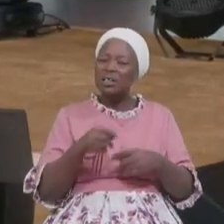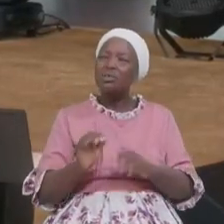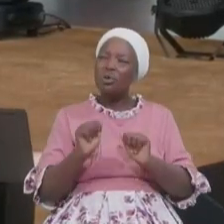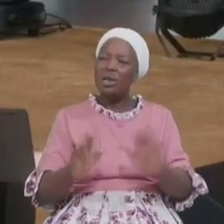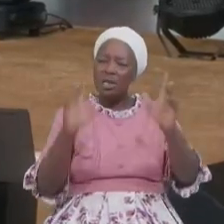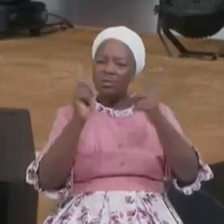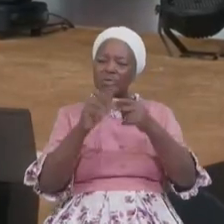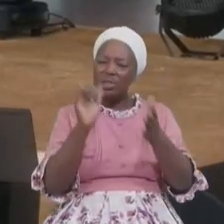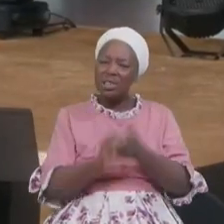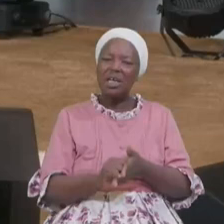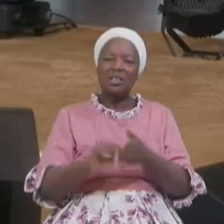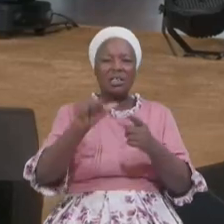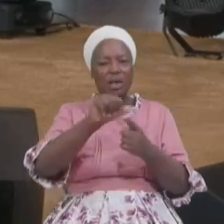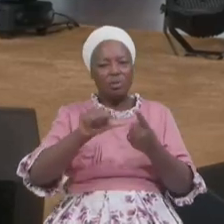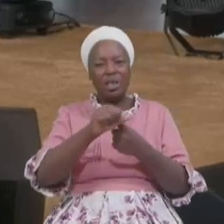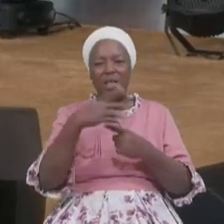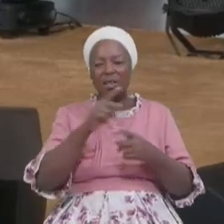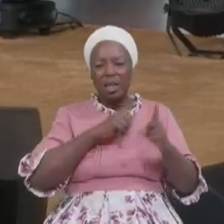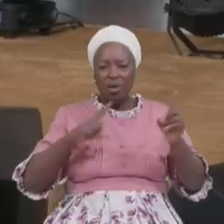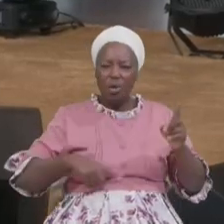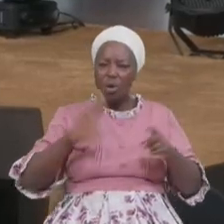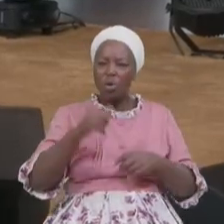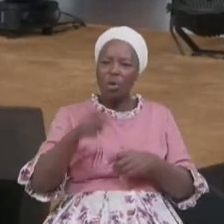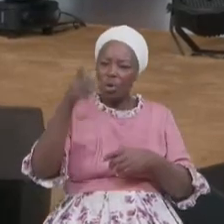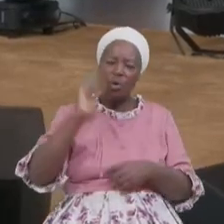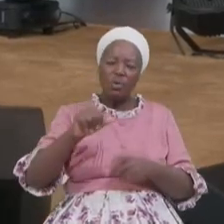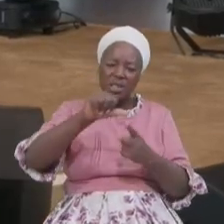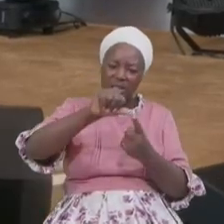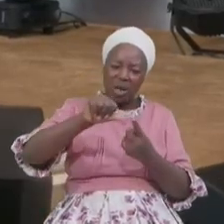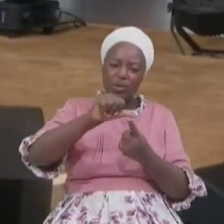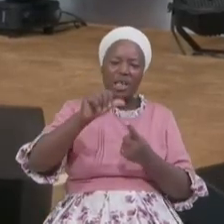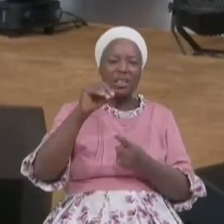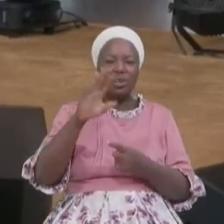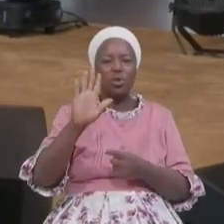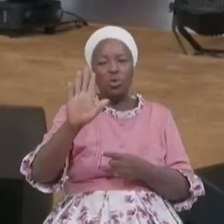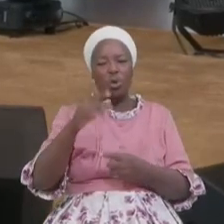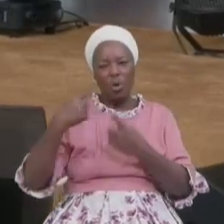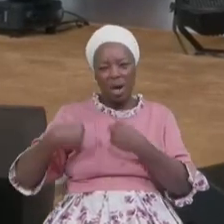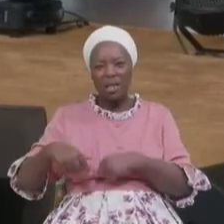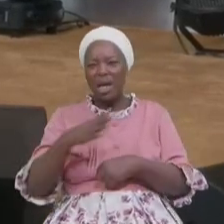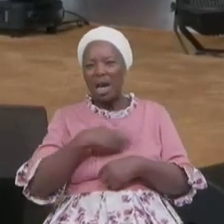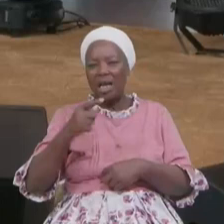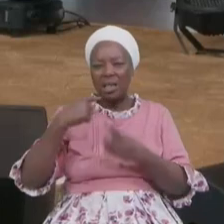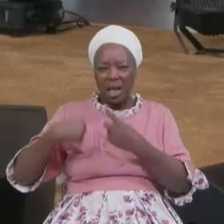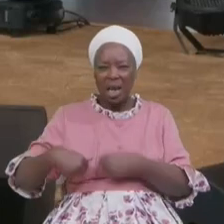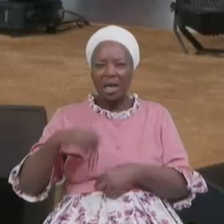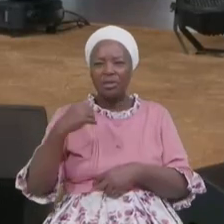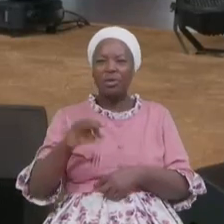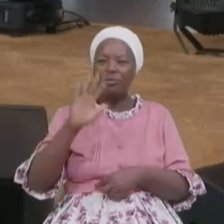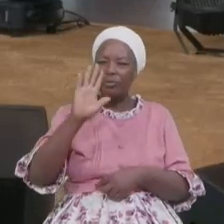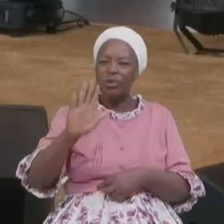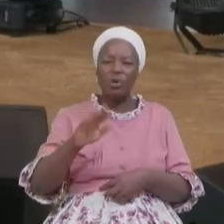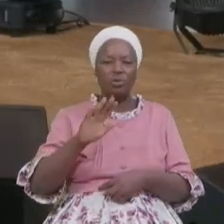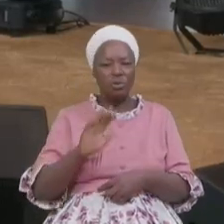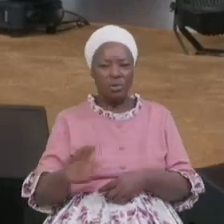circoncision. L'Éternel ton Dieu circoncira ton cœur et le cœur de ta postérité. Et